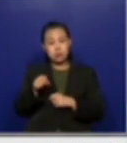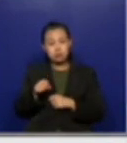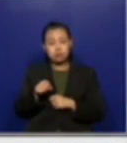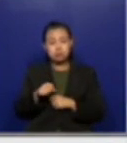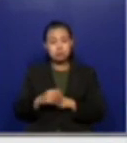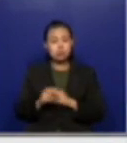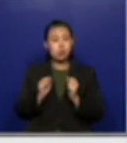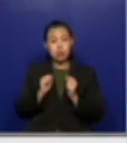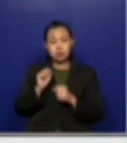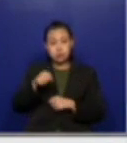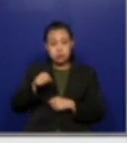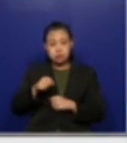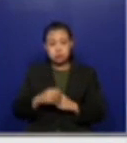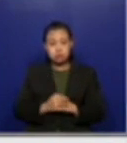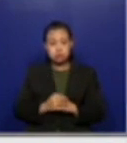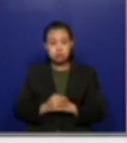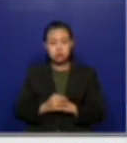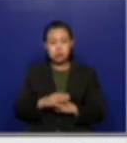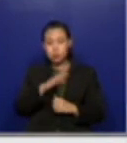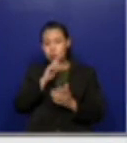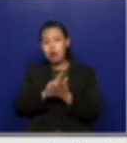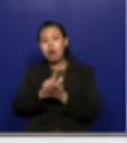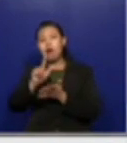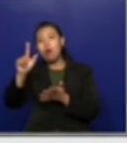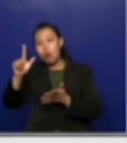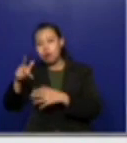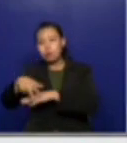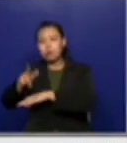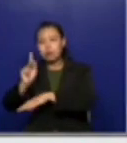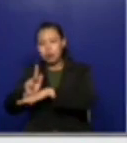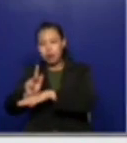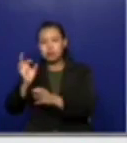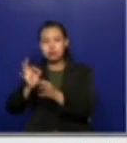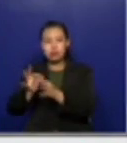านครับแล้วถ้าเกิดท่านลาออกไปกลับไปนั่งเป็นประธานแบงก์กสิ